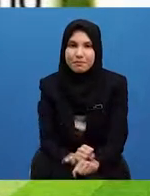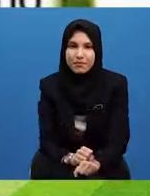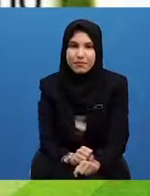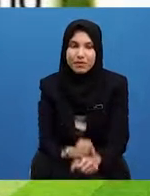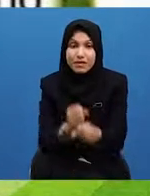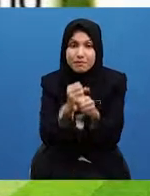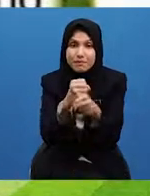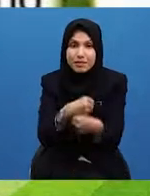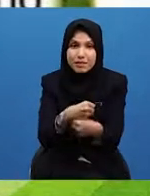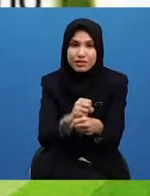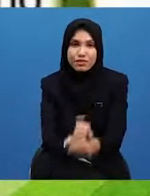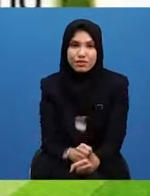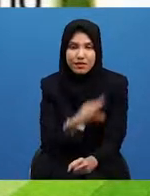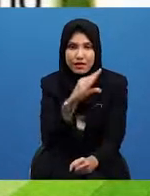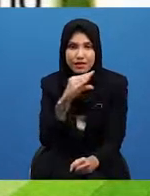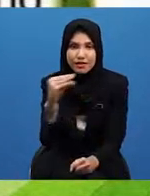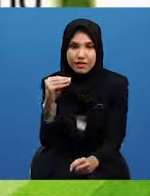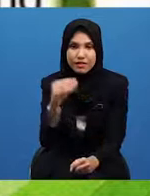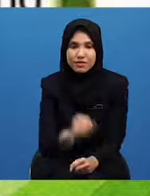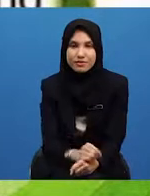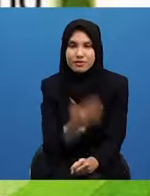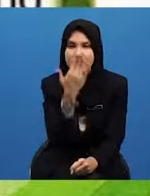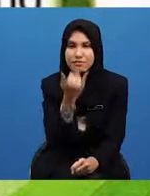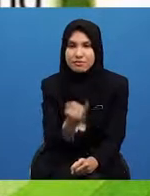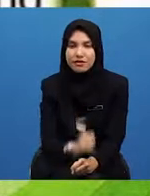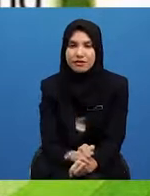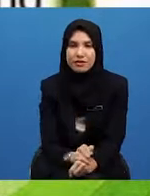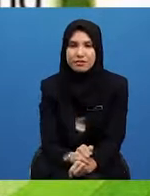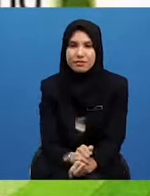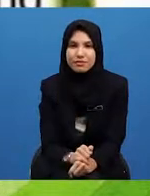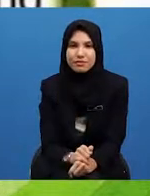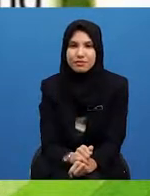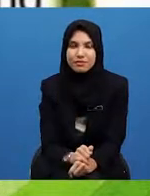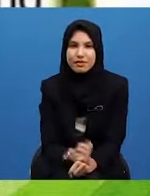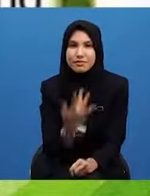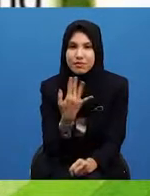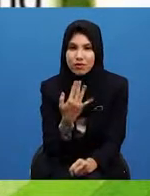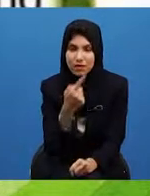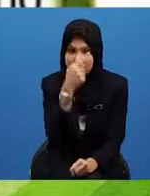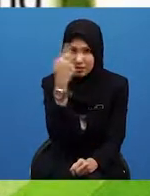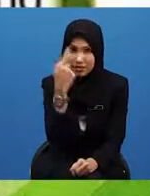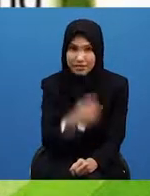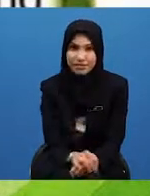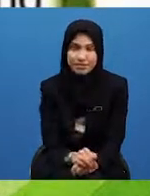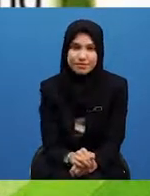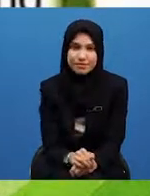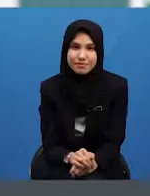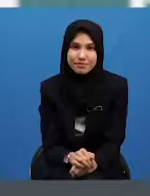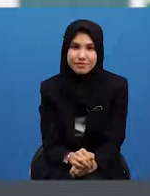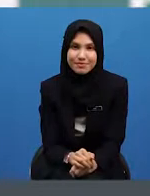terbentuk dan mengapa ia berwarna hitam plak